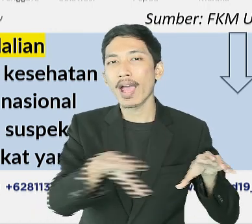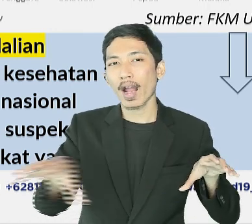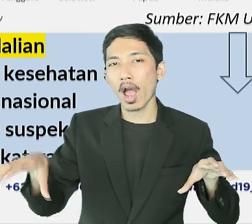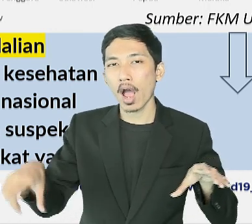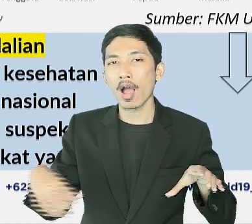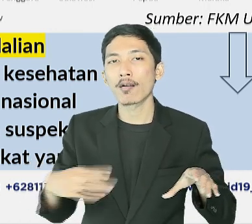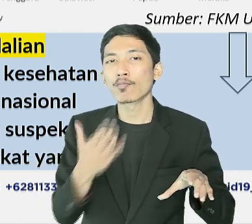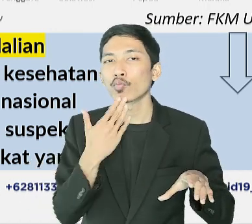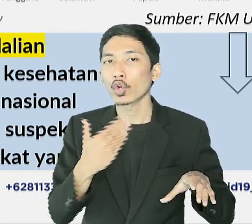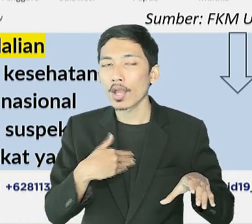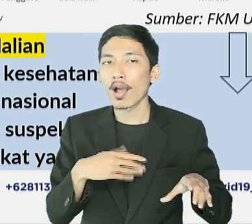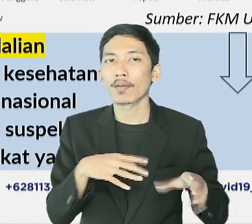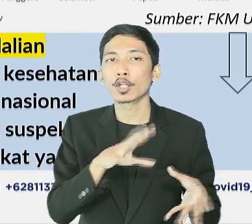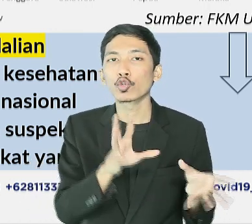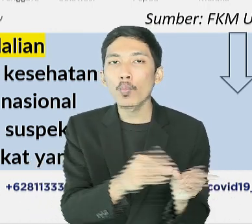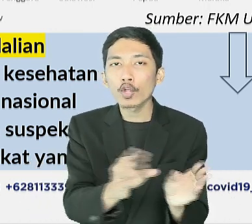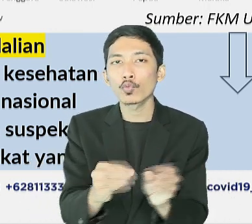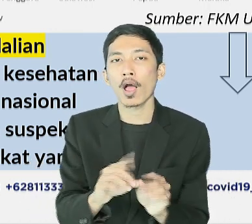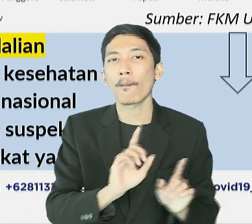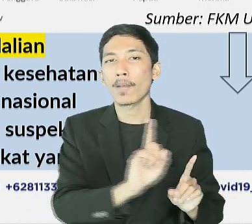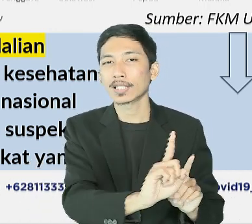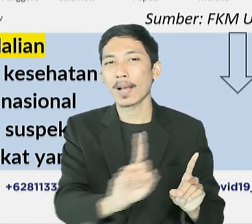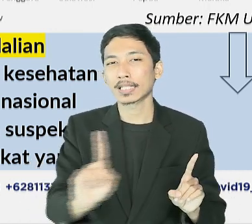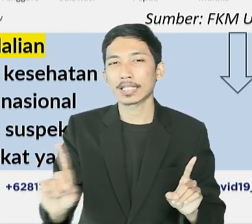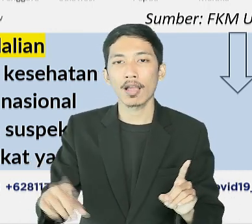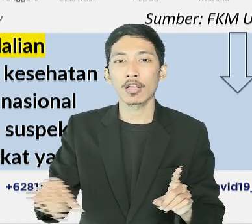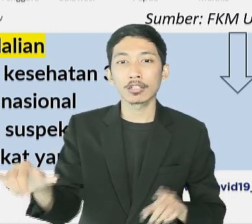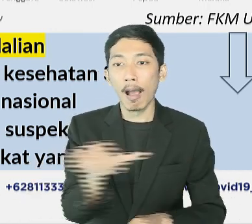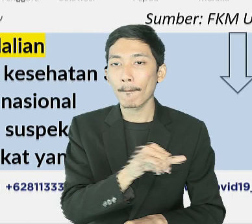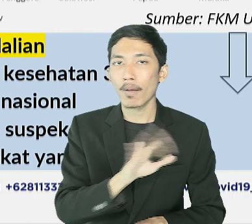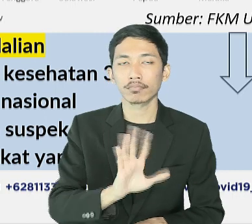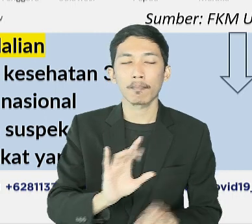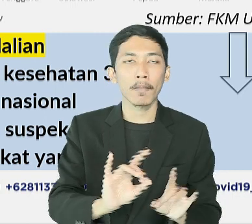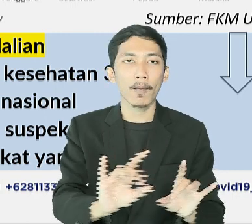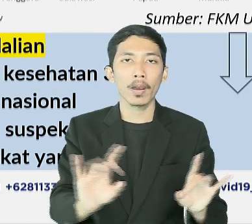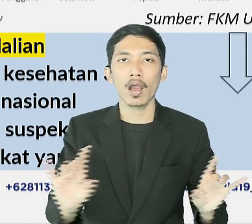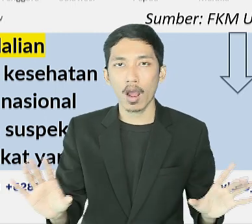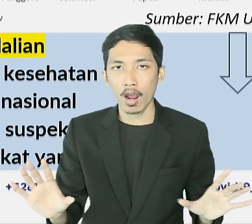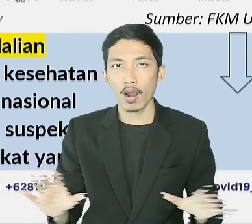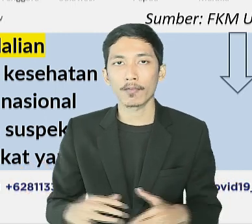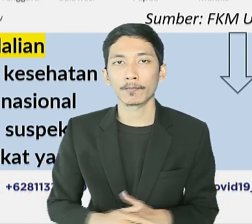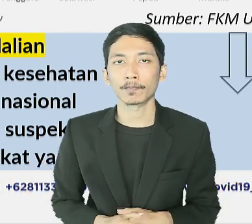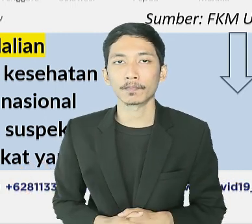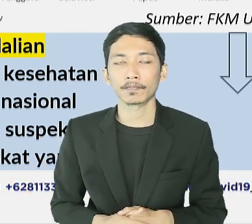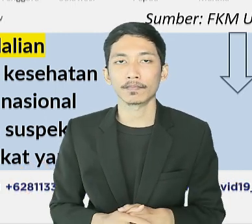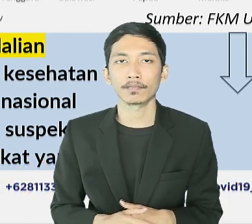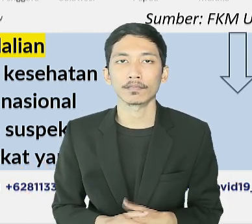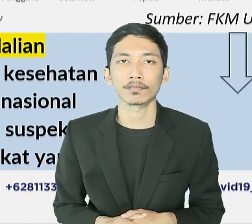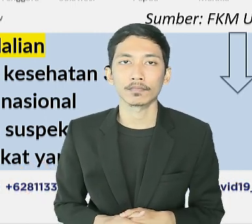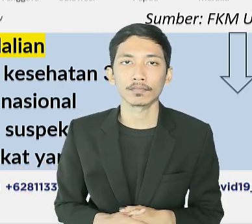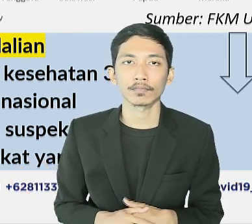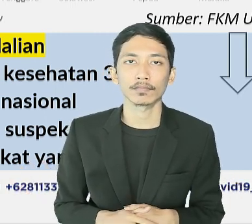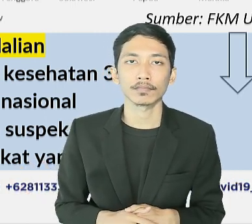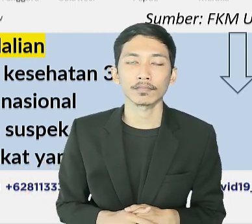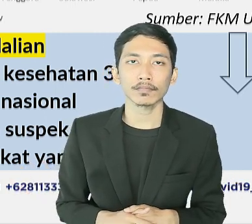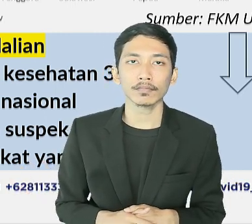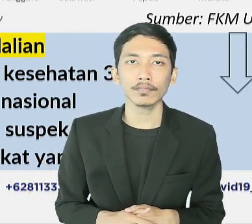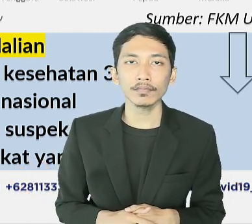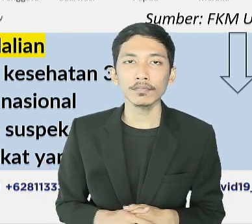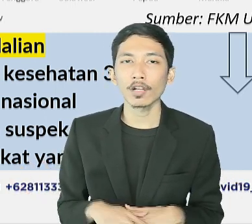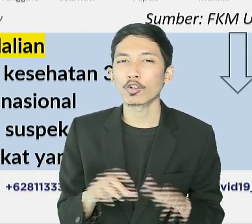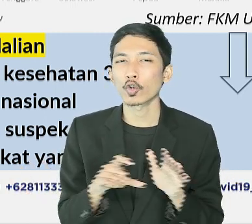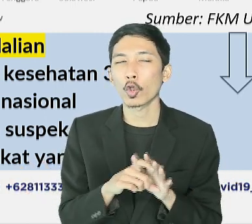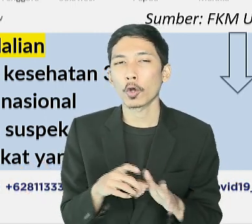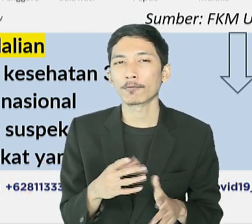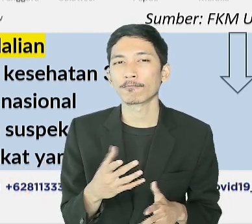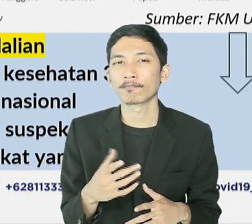nilai tetap kemampuan penyebaran penyakit dalam situasi tanpa disertai intervensi pencegahan tertentu.